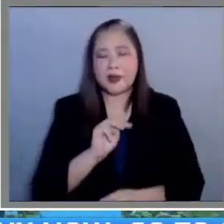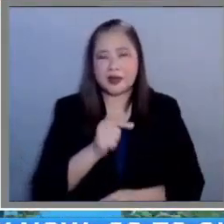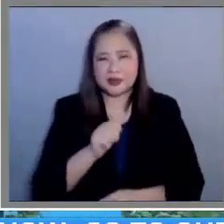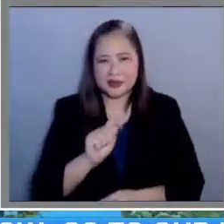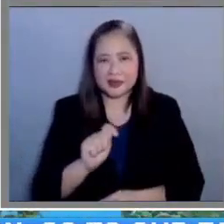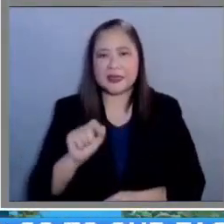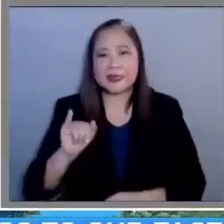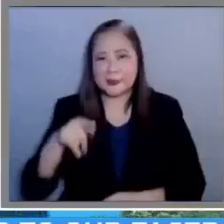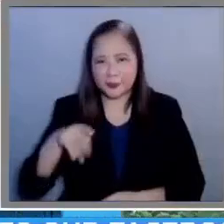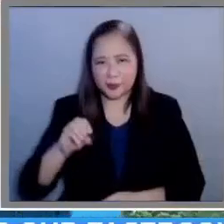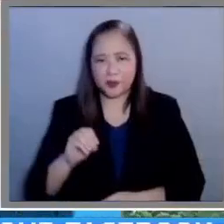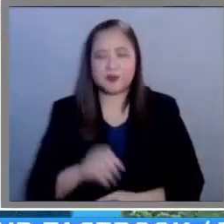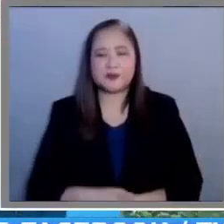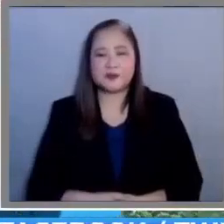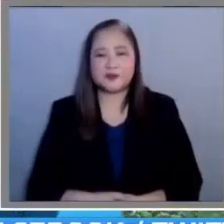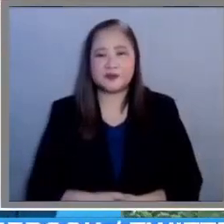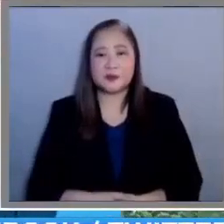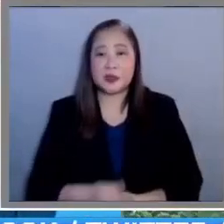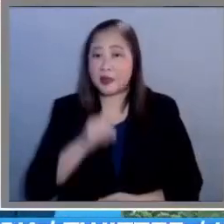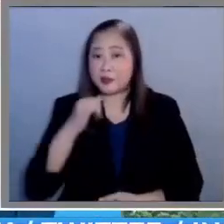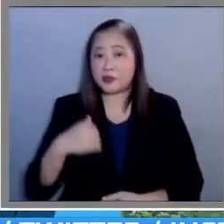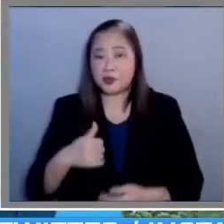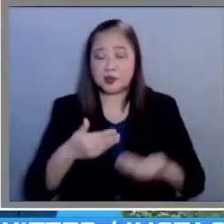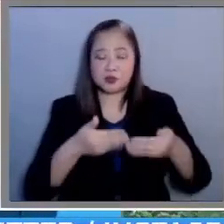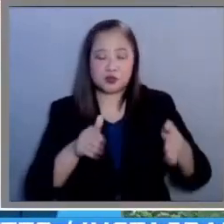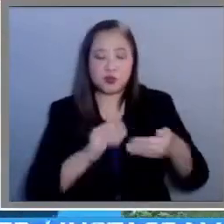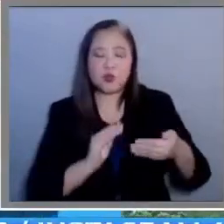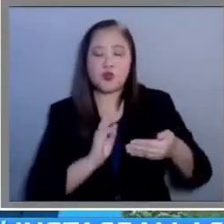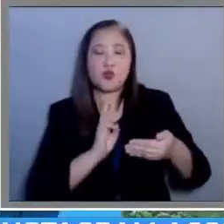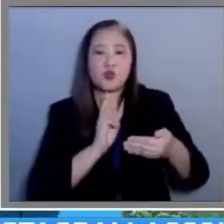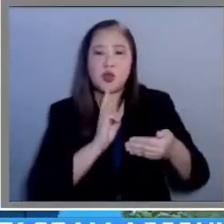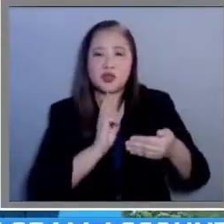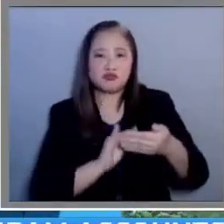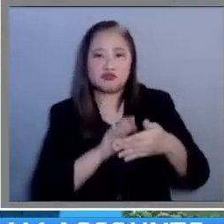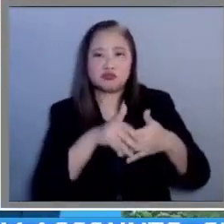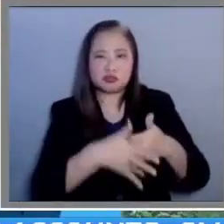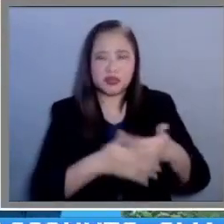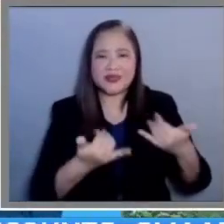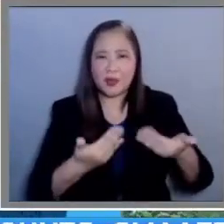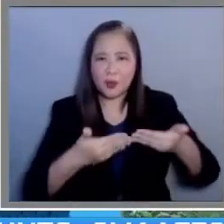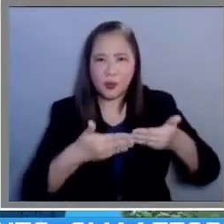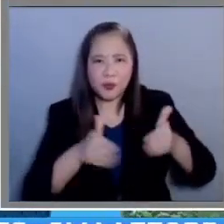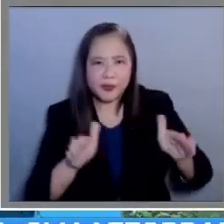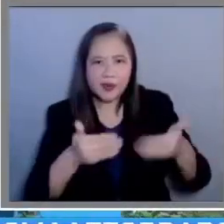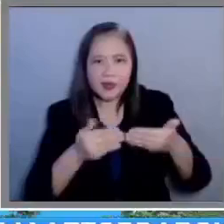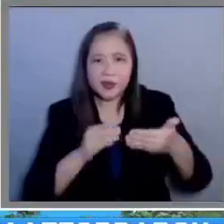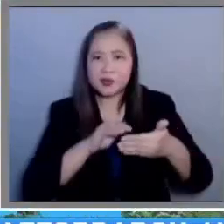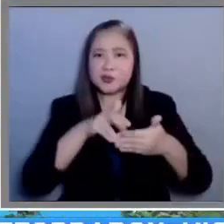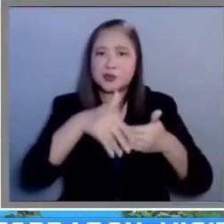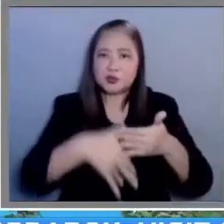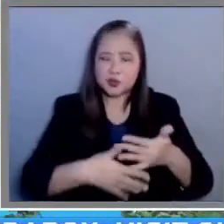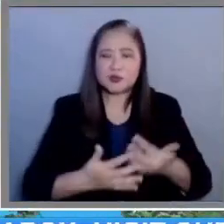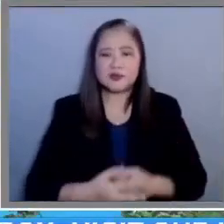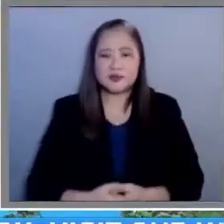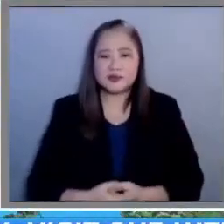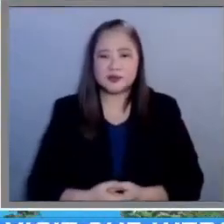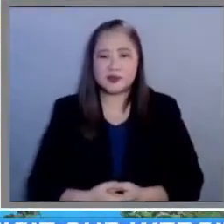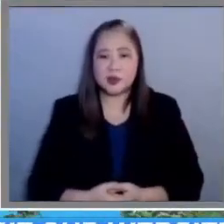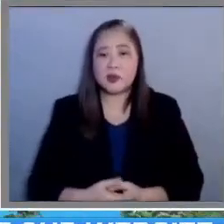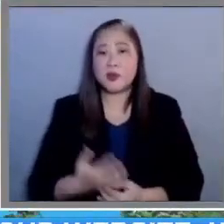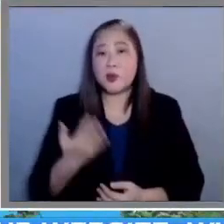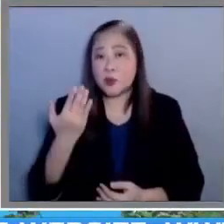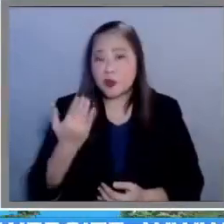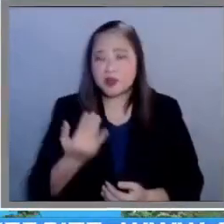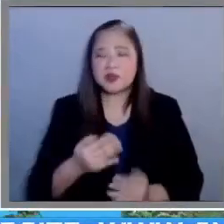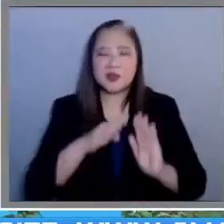sa 2 gates kahapon, ngayon ay 3 gates na ang nakabukas sa Angat. Bahagya ng bumaba ang water level